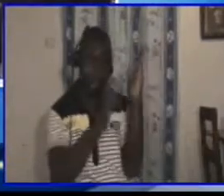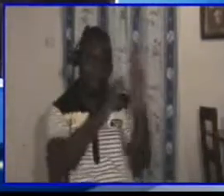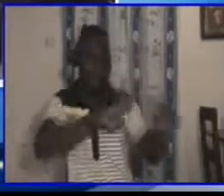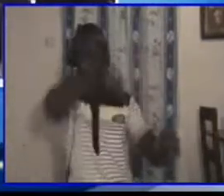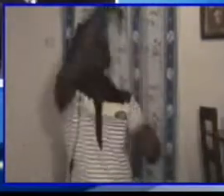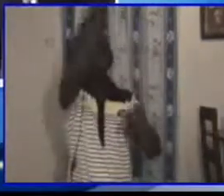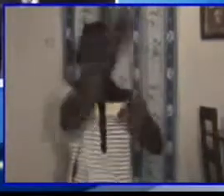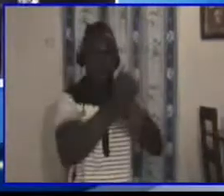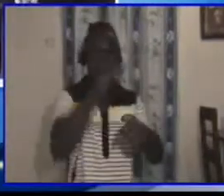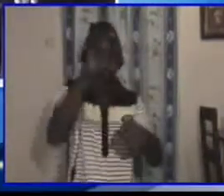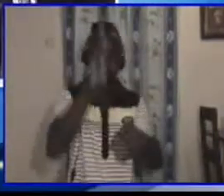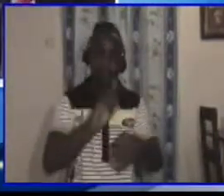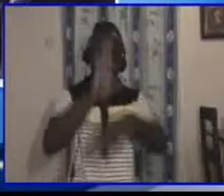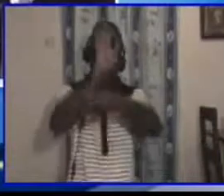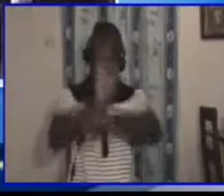a